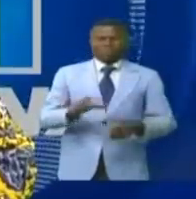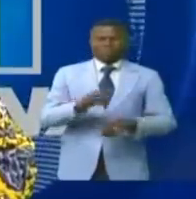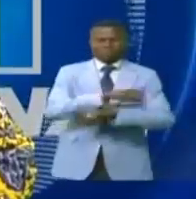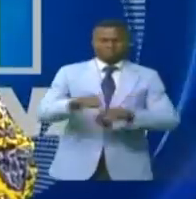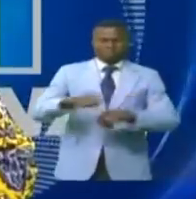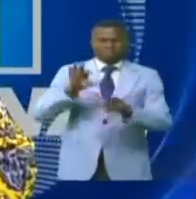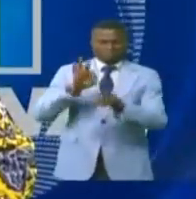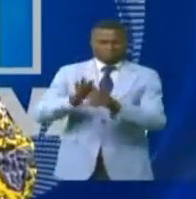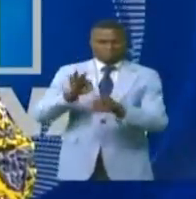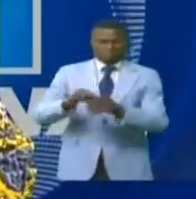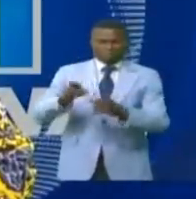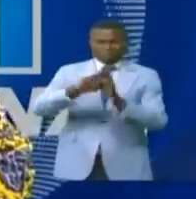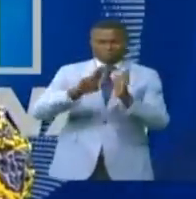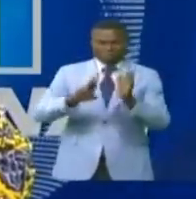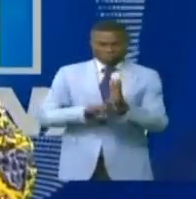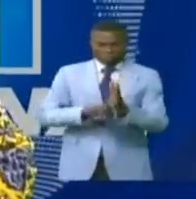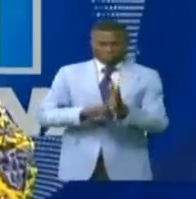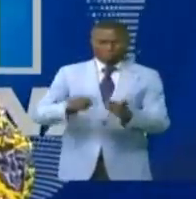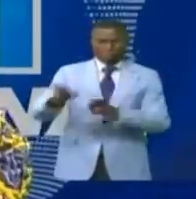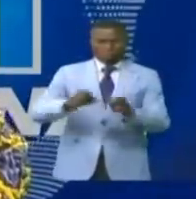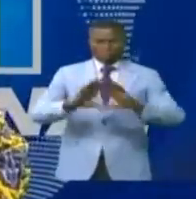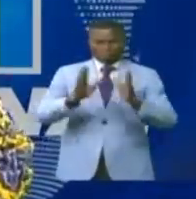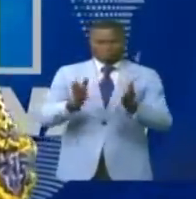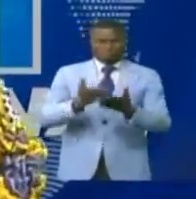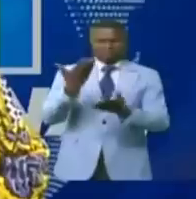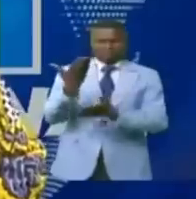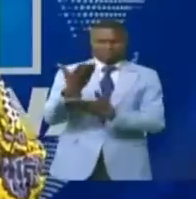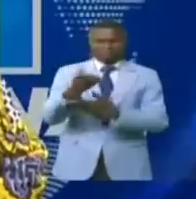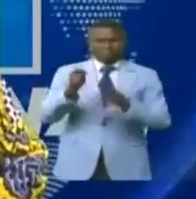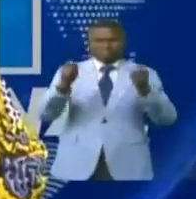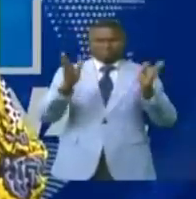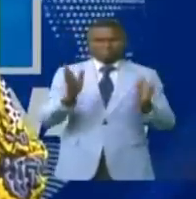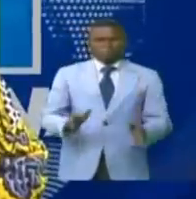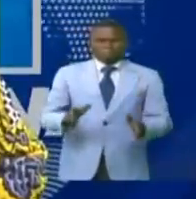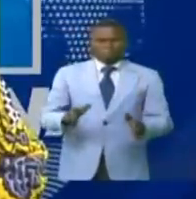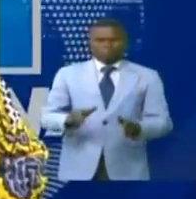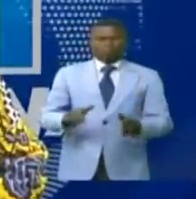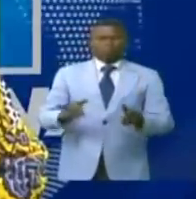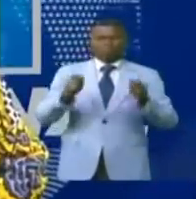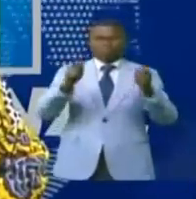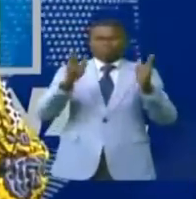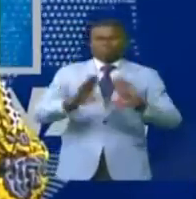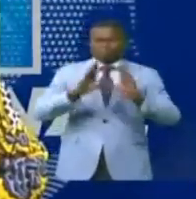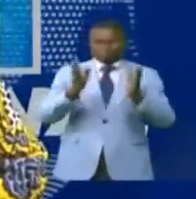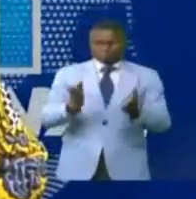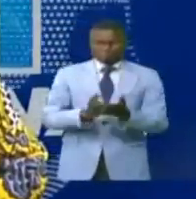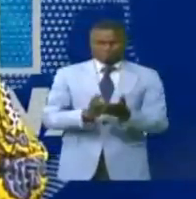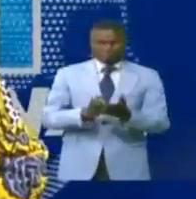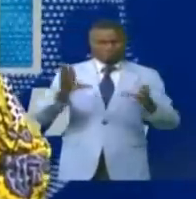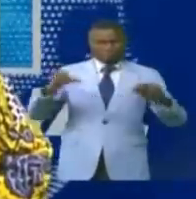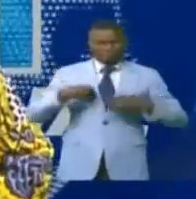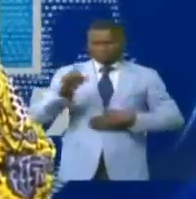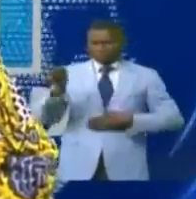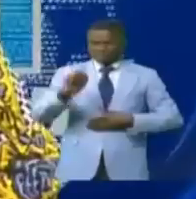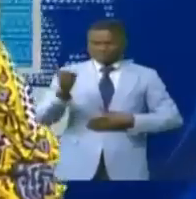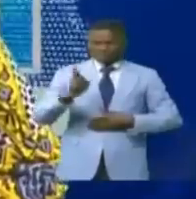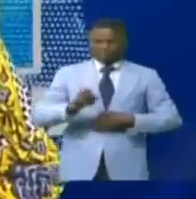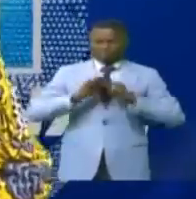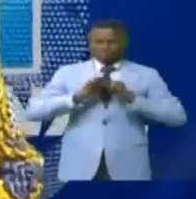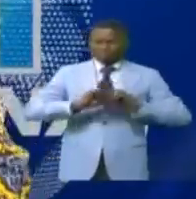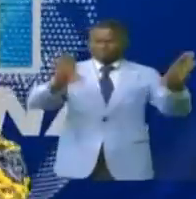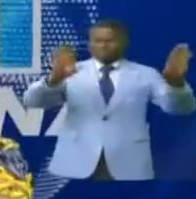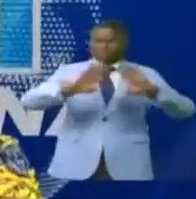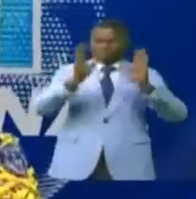son rôle de régulateur, demande aux médias et aux professionnels des médias de s'abstenir de diffuser